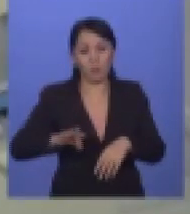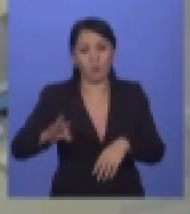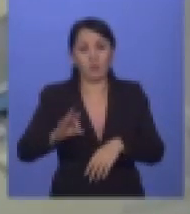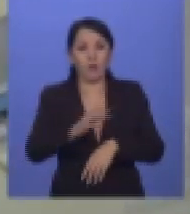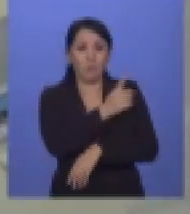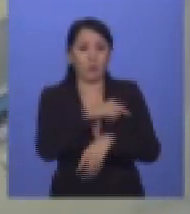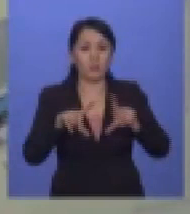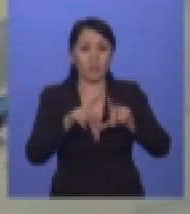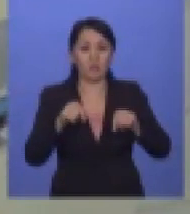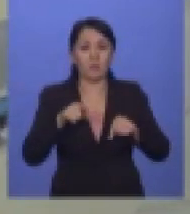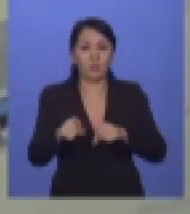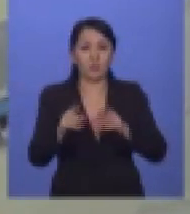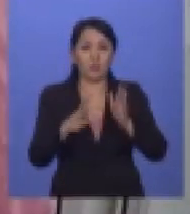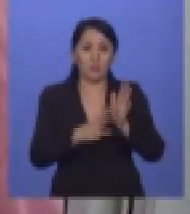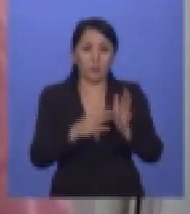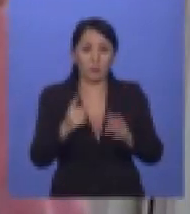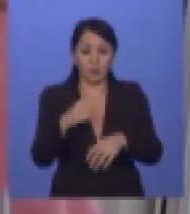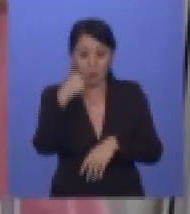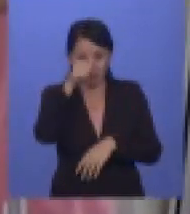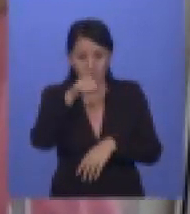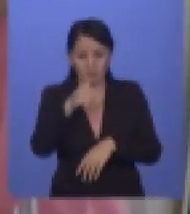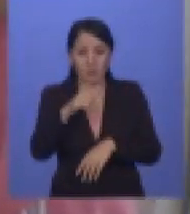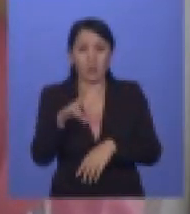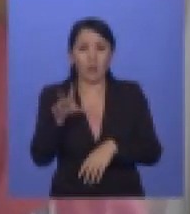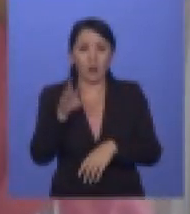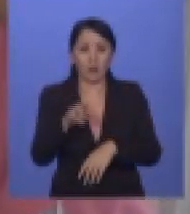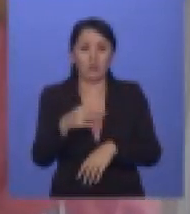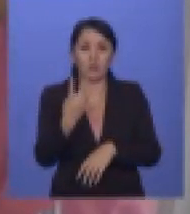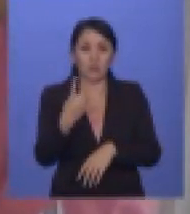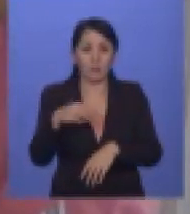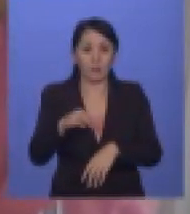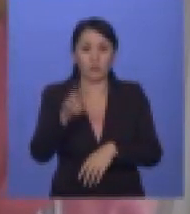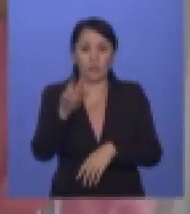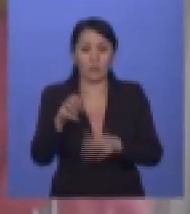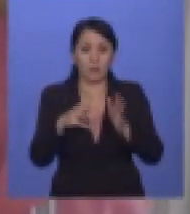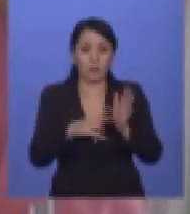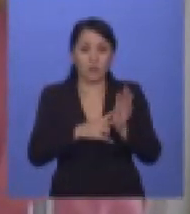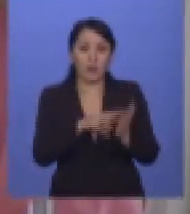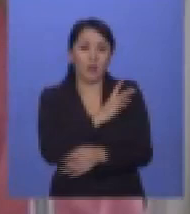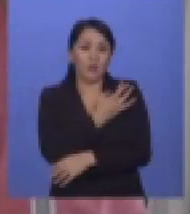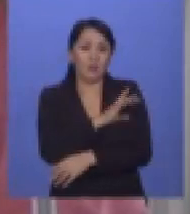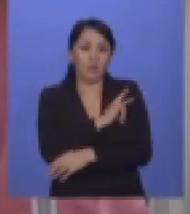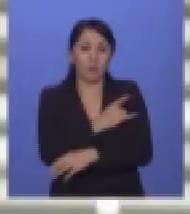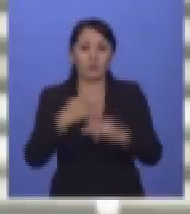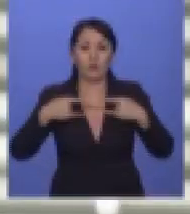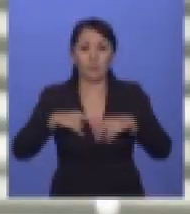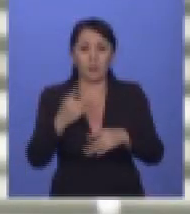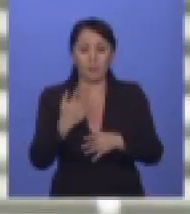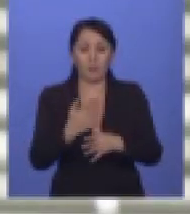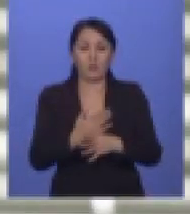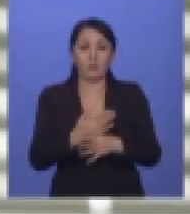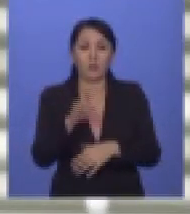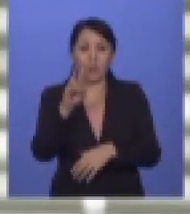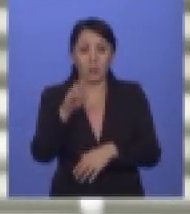перинаталдық орталықта 1991 жылдан бері реанимация бөлімінде 2270 шала туған сәбиге медициналық көмек көрсетілген.